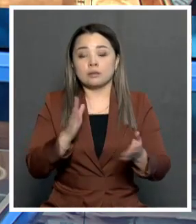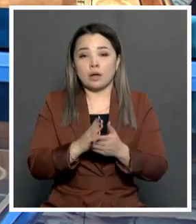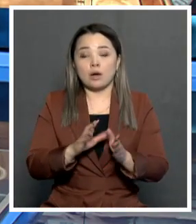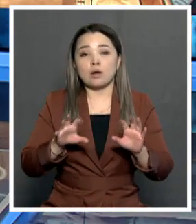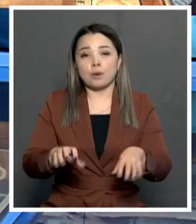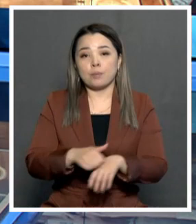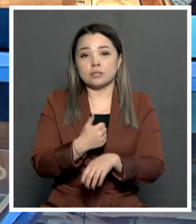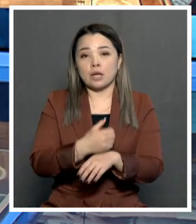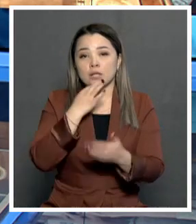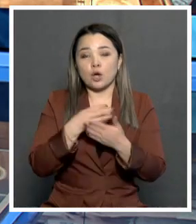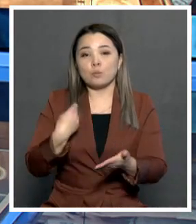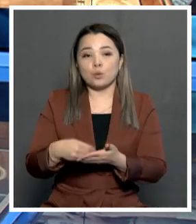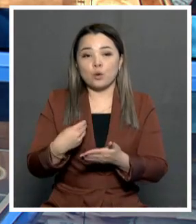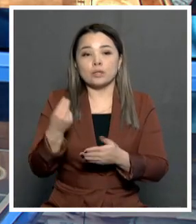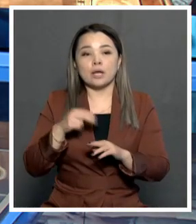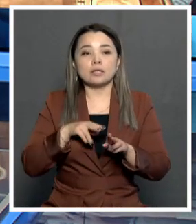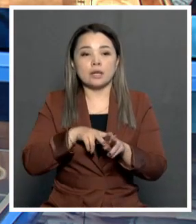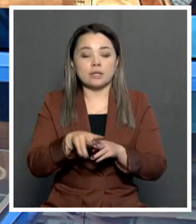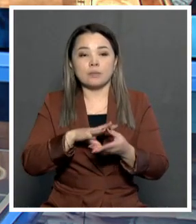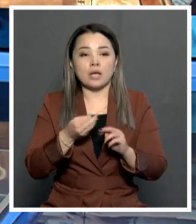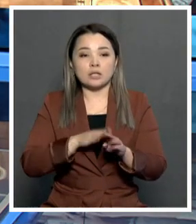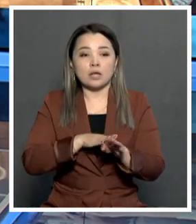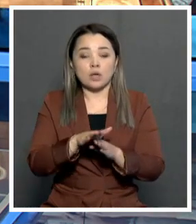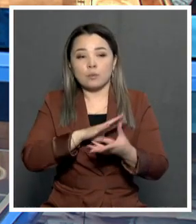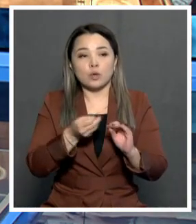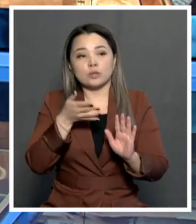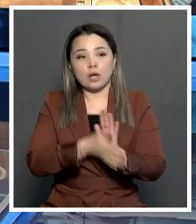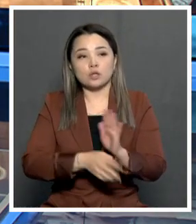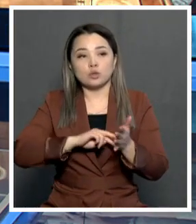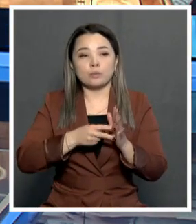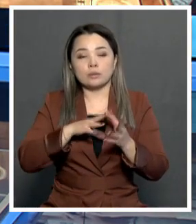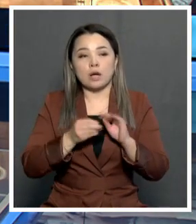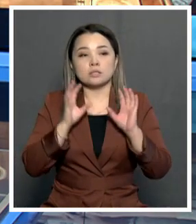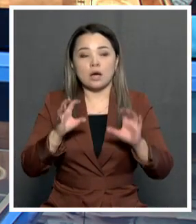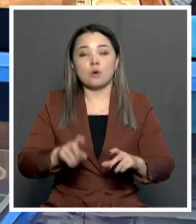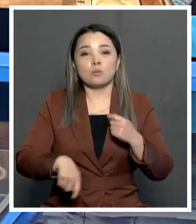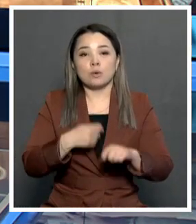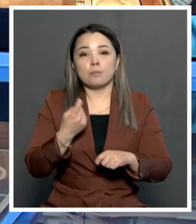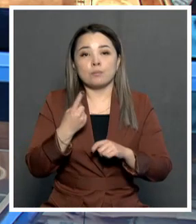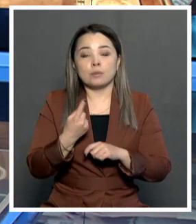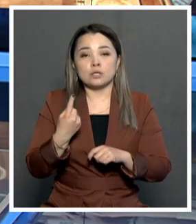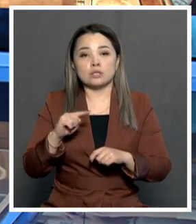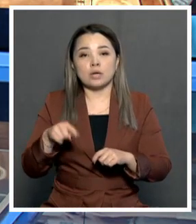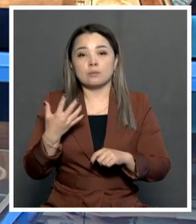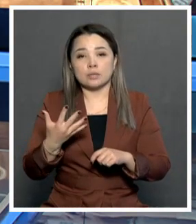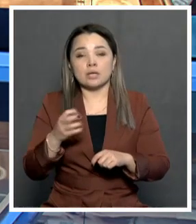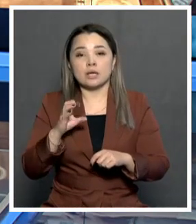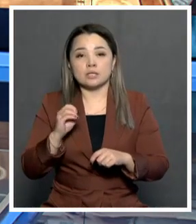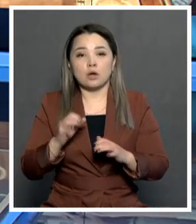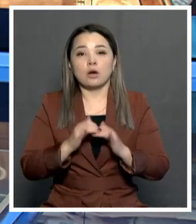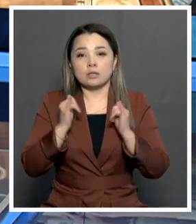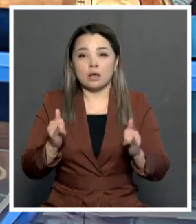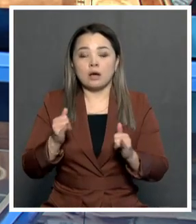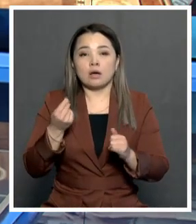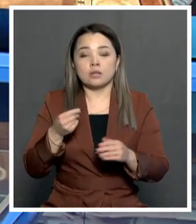Комитет басшысының айтуынша, бюджет қаржысын тиімсіз жоспарлауға және жұмсауға байланысты заң бұзушылықтар 1,5 есе, қаржылық заң бұзушылықтар 2